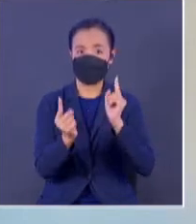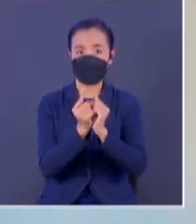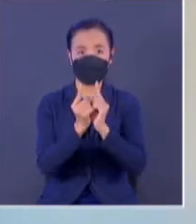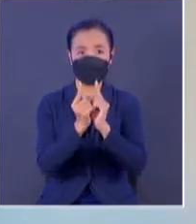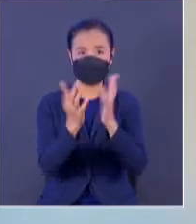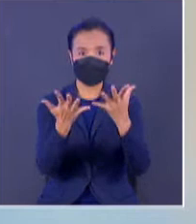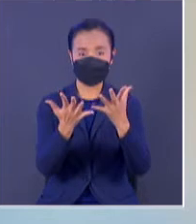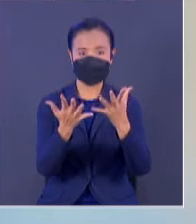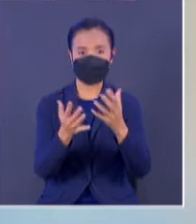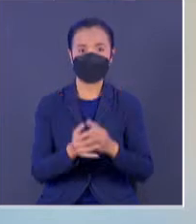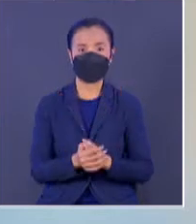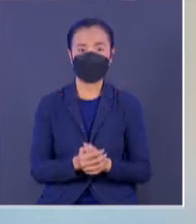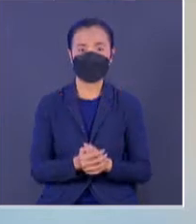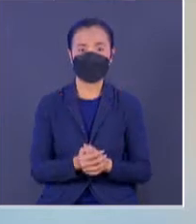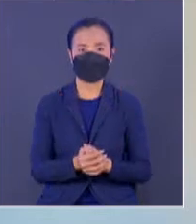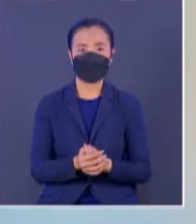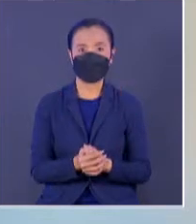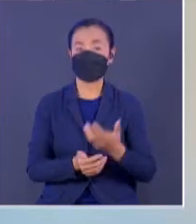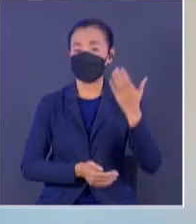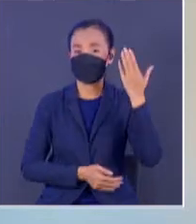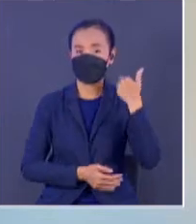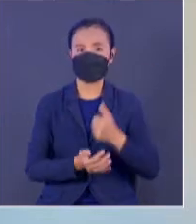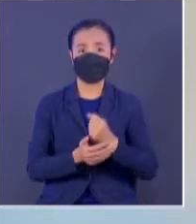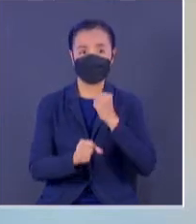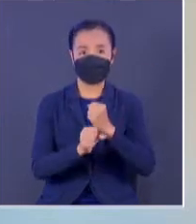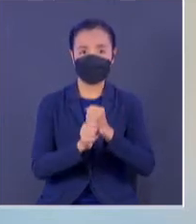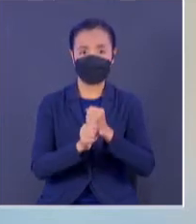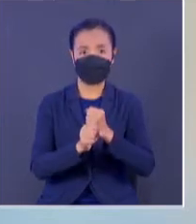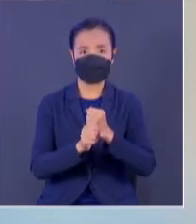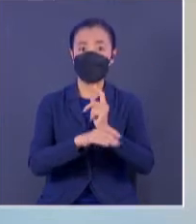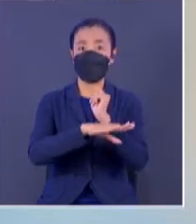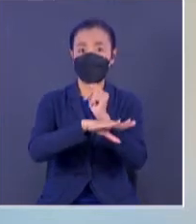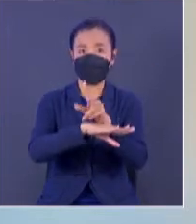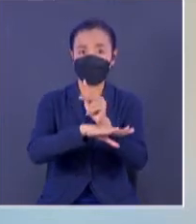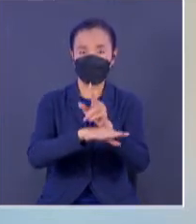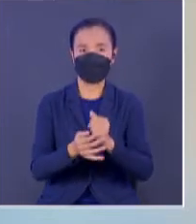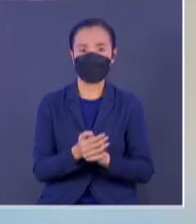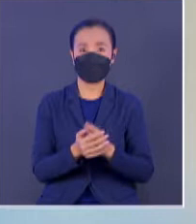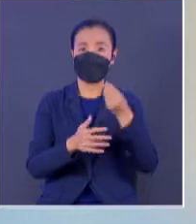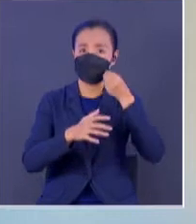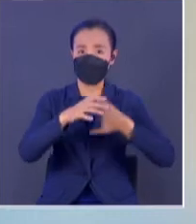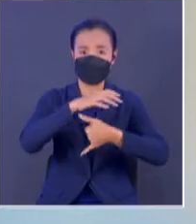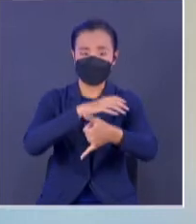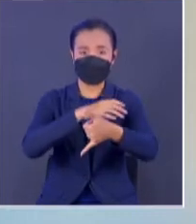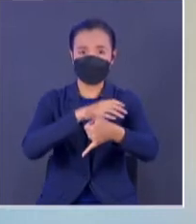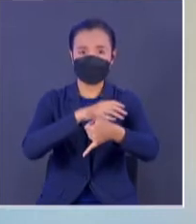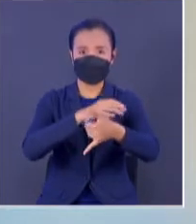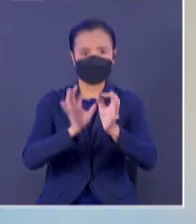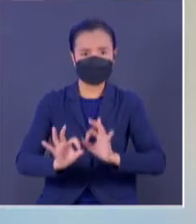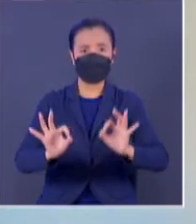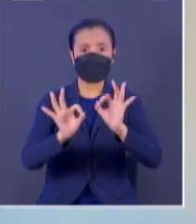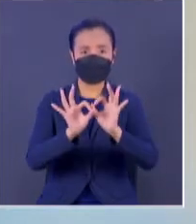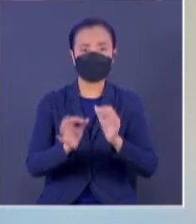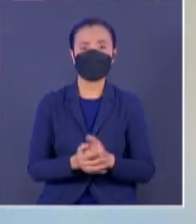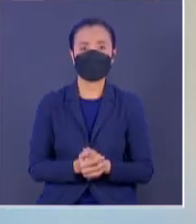ผัสผู้ติดเชื้อแต่อย่างใดนะคะซึ่งที่ผ่านมาเขาทำงานผ่านช่องทางออนไลน์ค่ะแล้วก็ออกจากบ้านแค่เฉพาะเวลาที่จำเป็นเท่านั้น